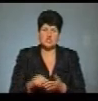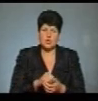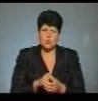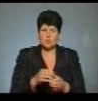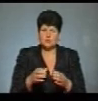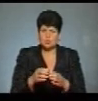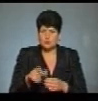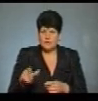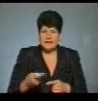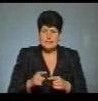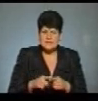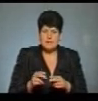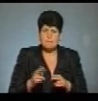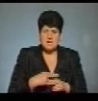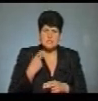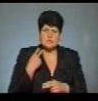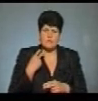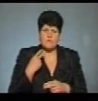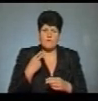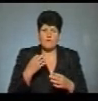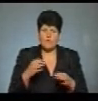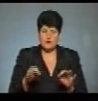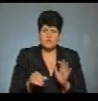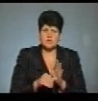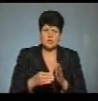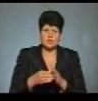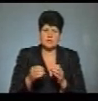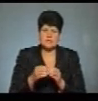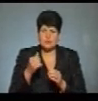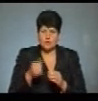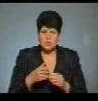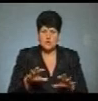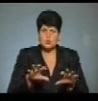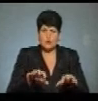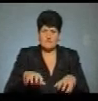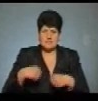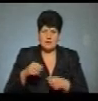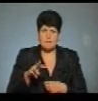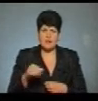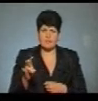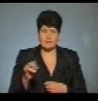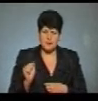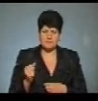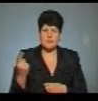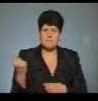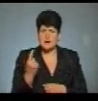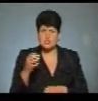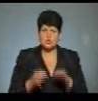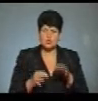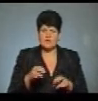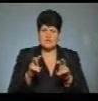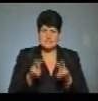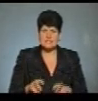Ця стаття передбачає позбавлення волі від 6 до 10 років з конфіскацією майна. Перше судове засідання у